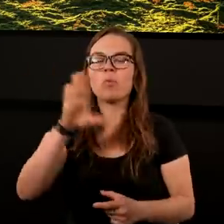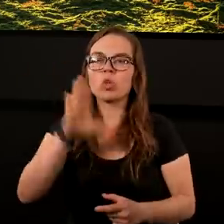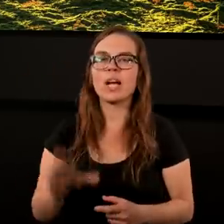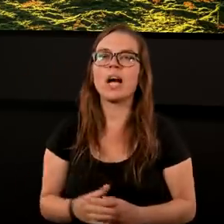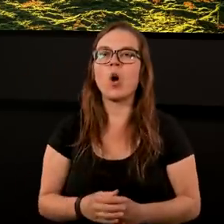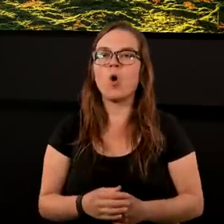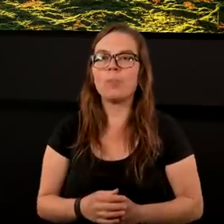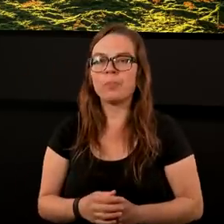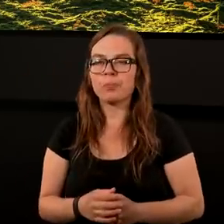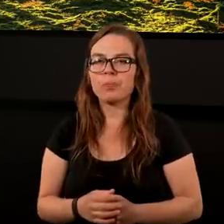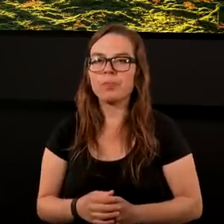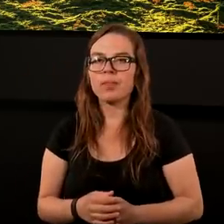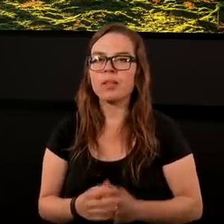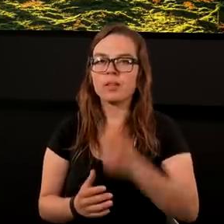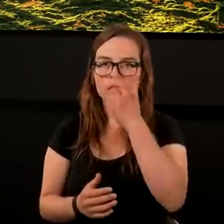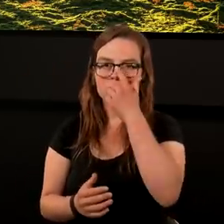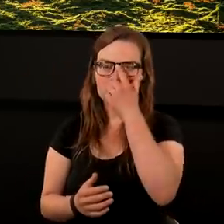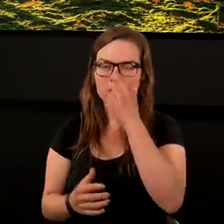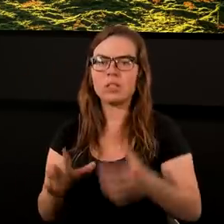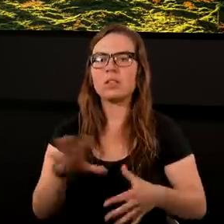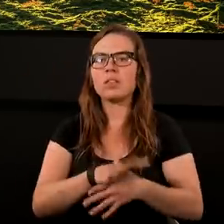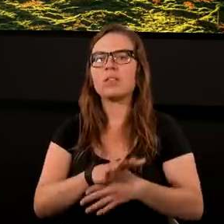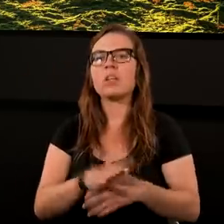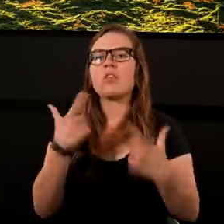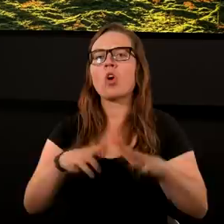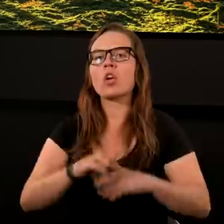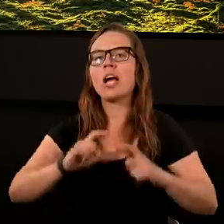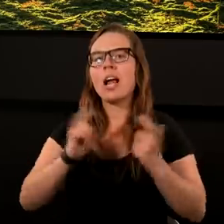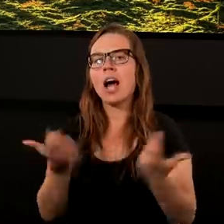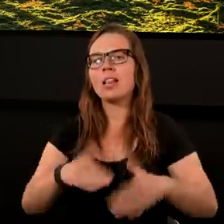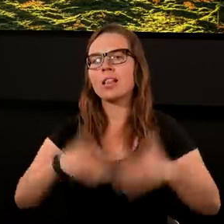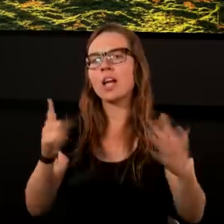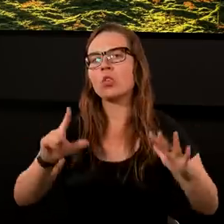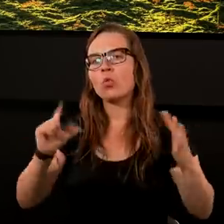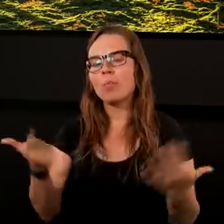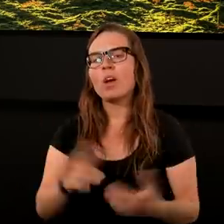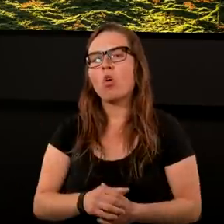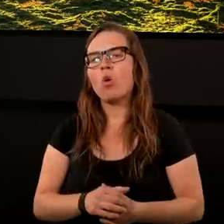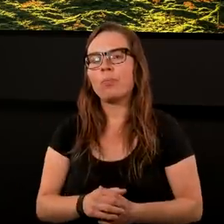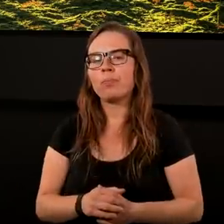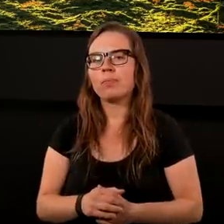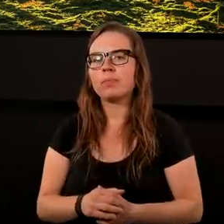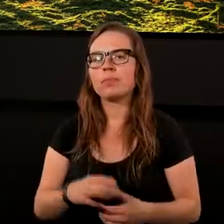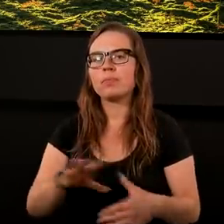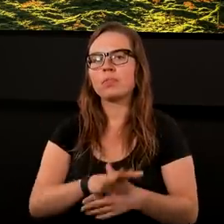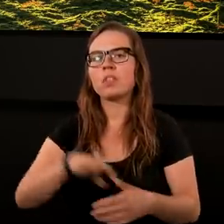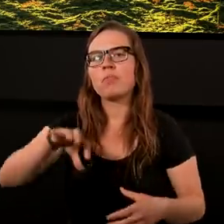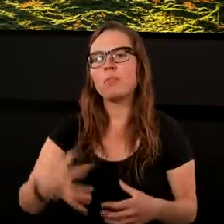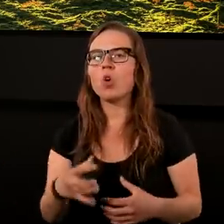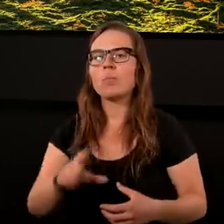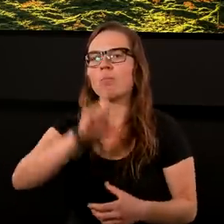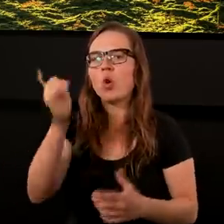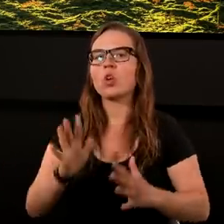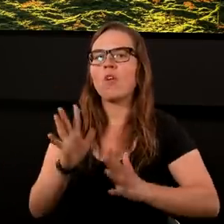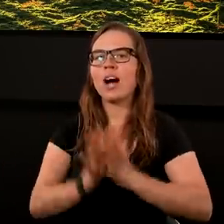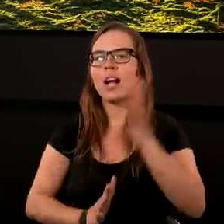Bożego w Kościele Adwentystów Dnia Siódmego w Zborze